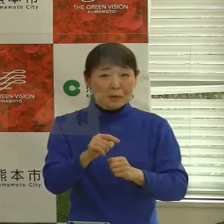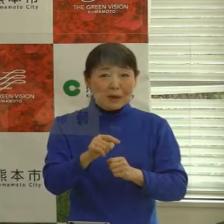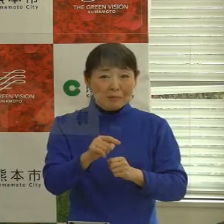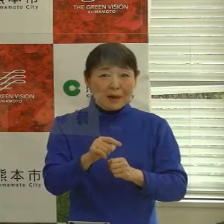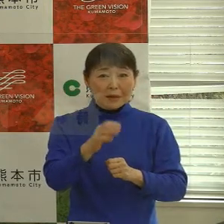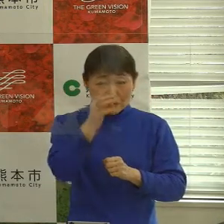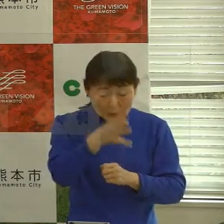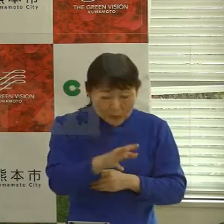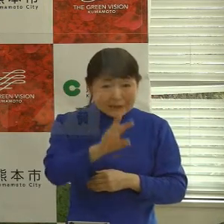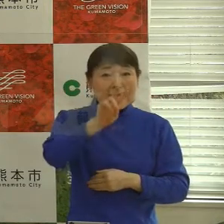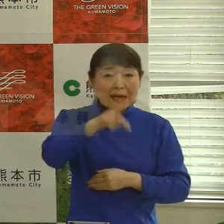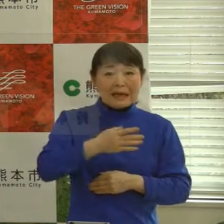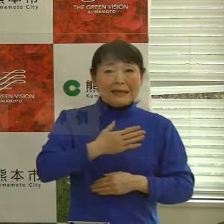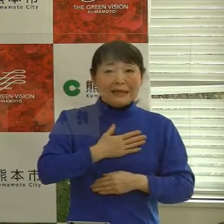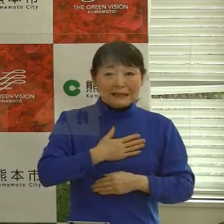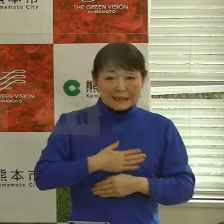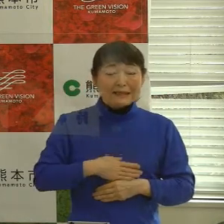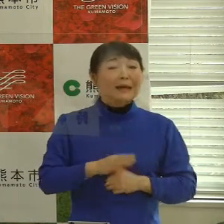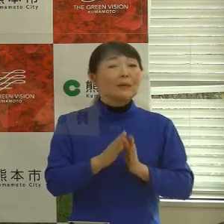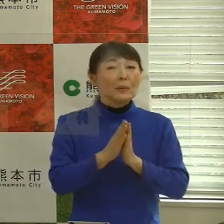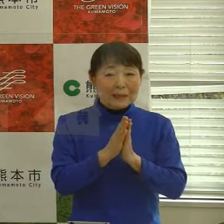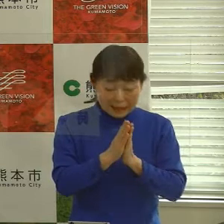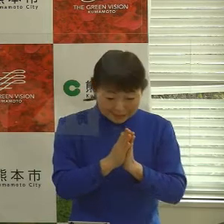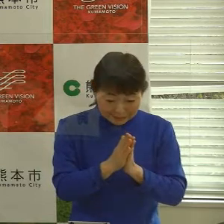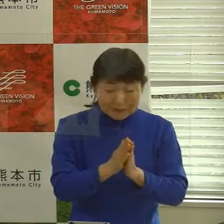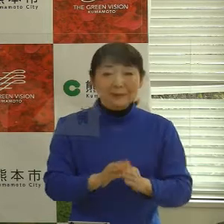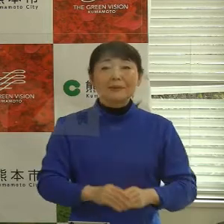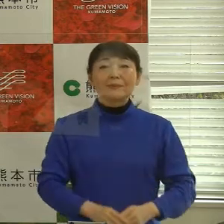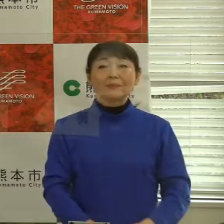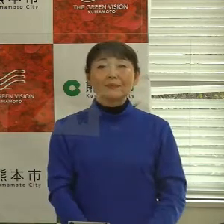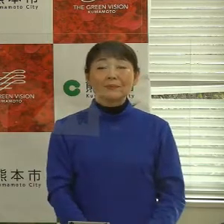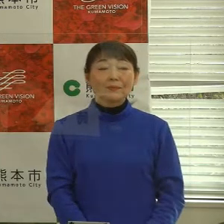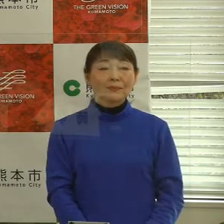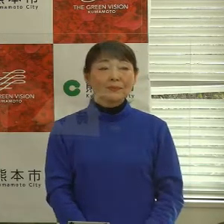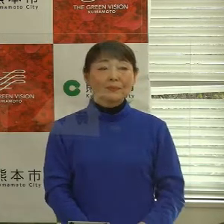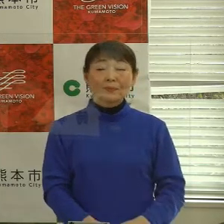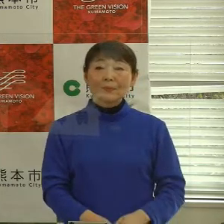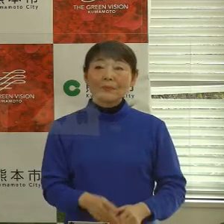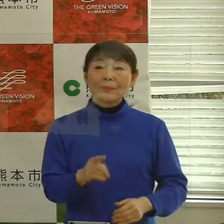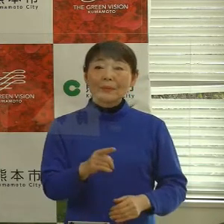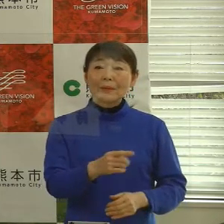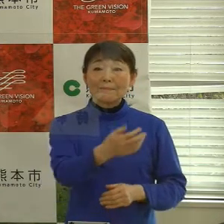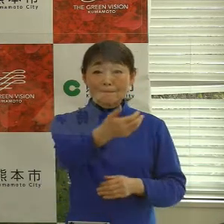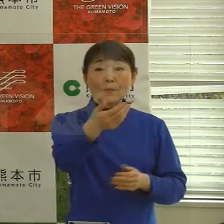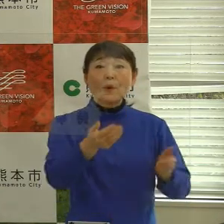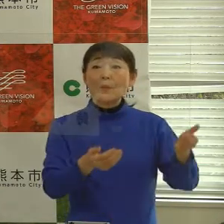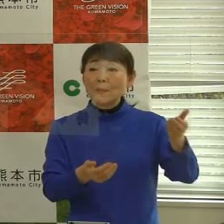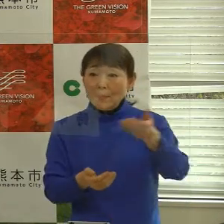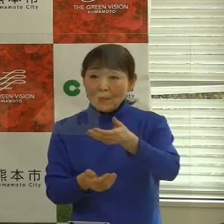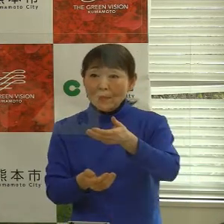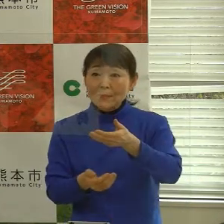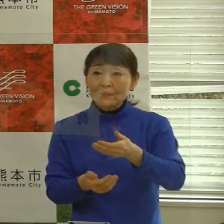ご理解いただきたいということで、お願いします。 名前については市長が